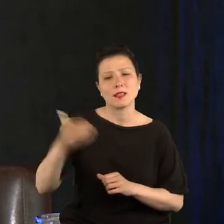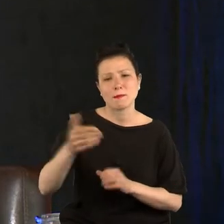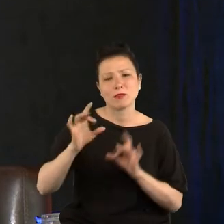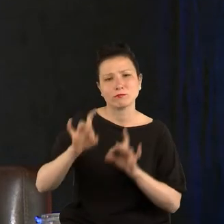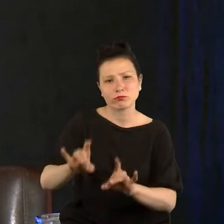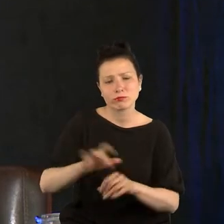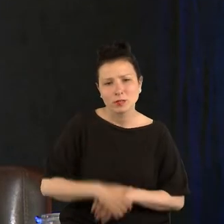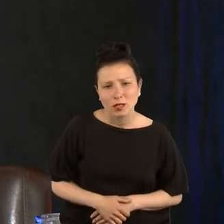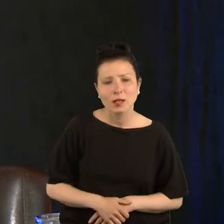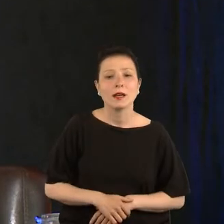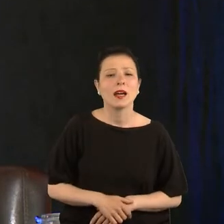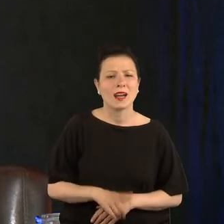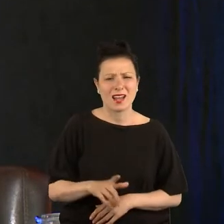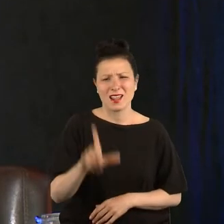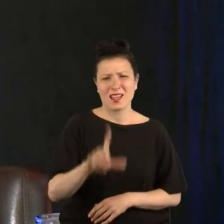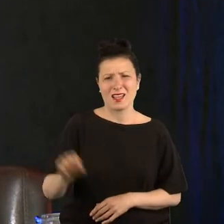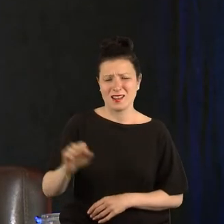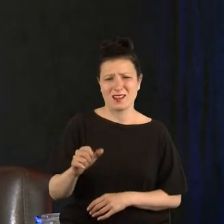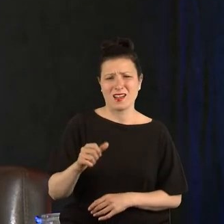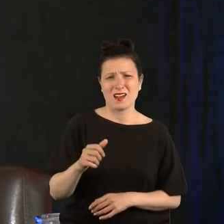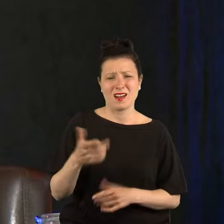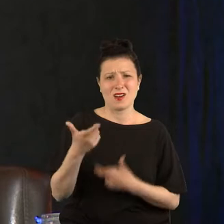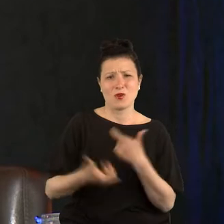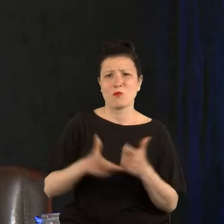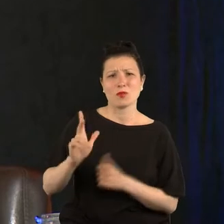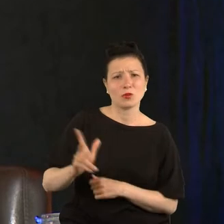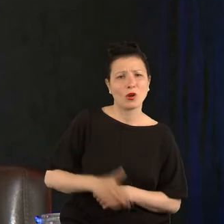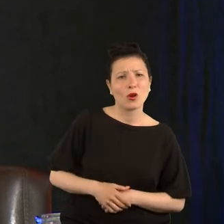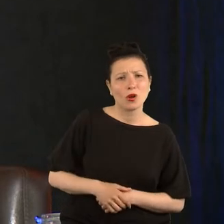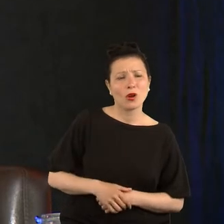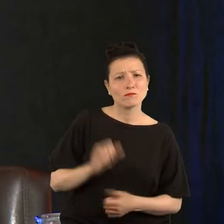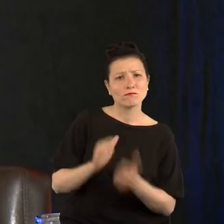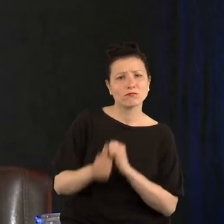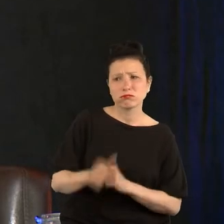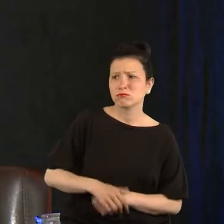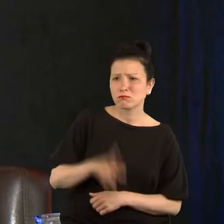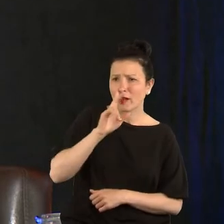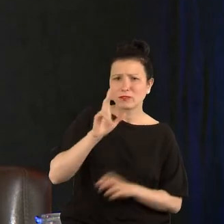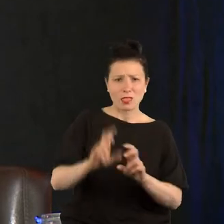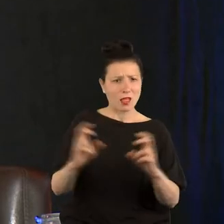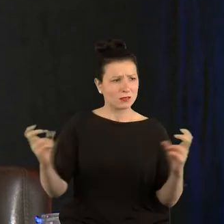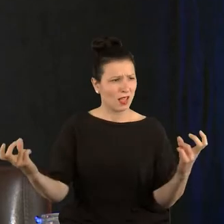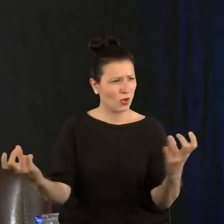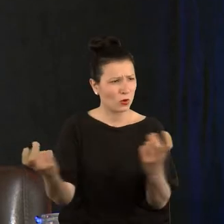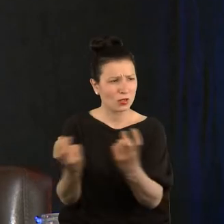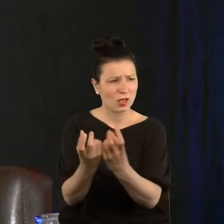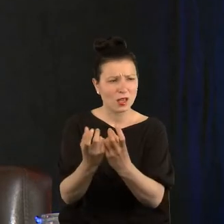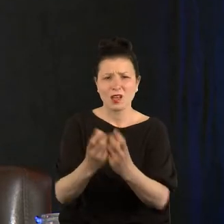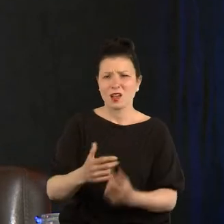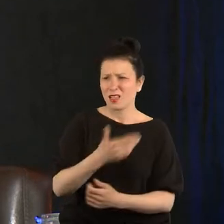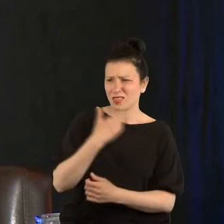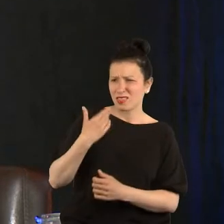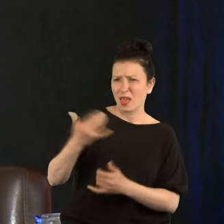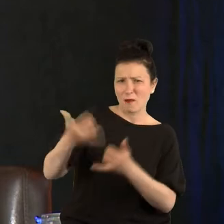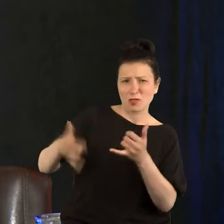mi bliskie, ale że lekką atletykę uprawia chłopak, którego gdzieś widzę na stadionie, który nie ma nogi i przesiada się